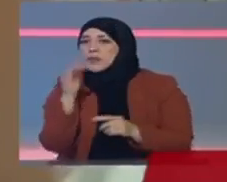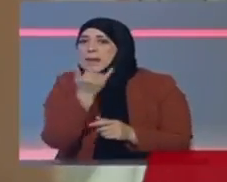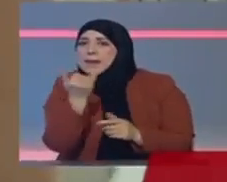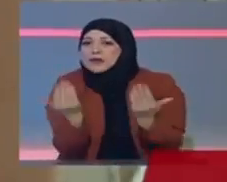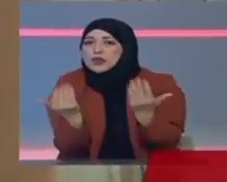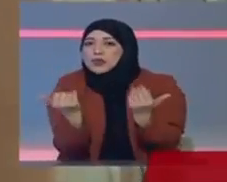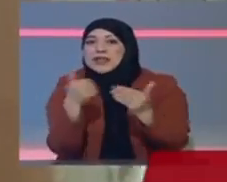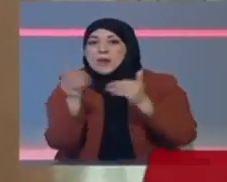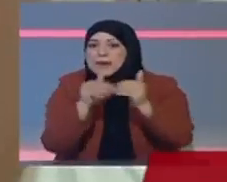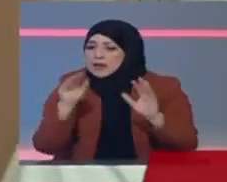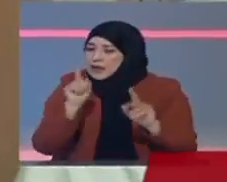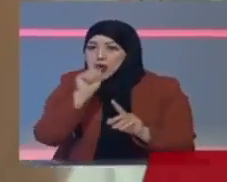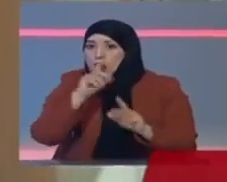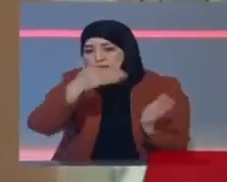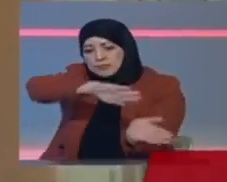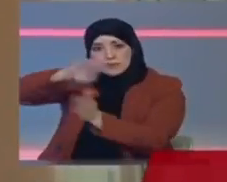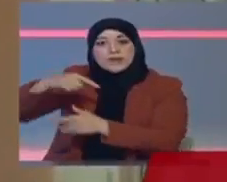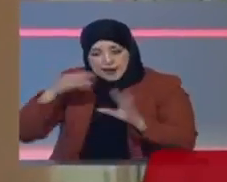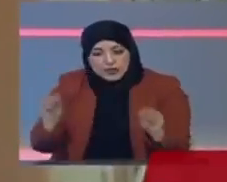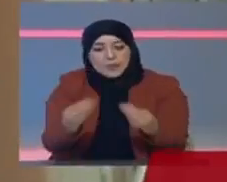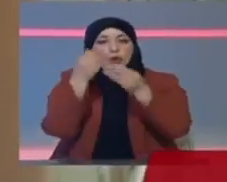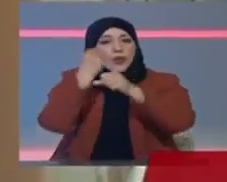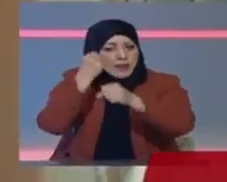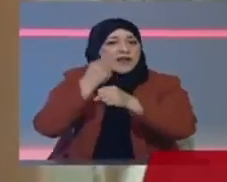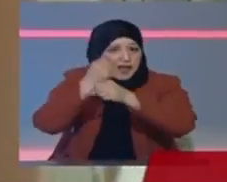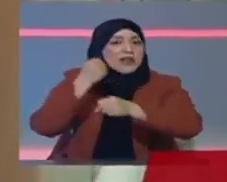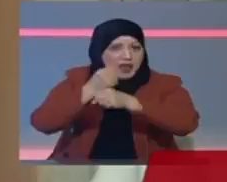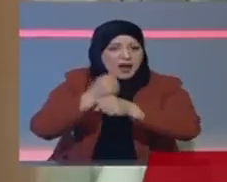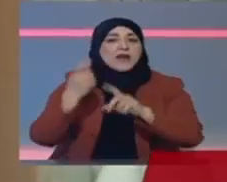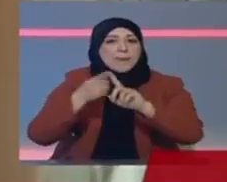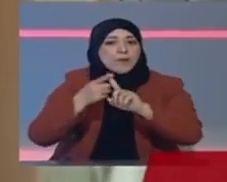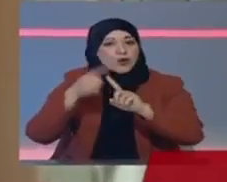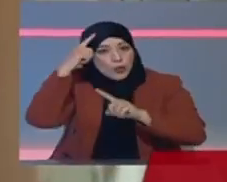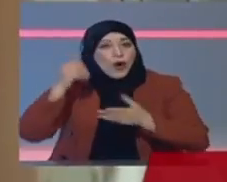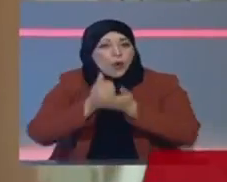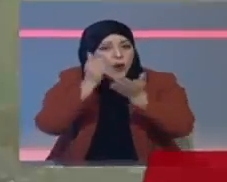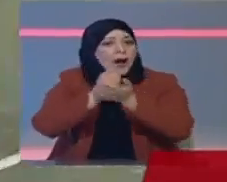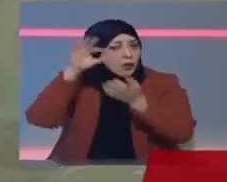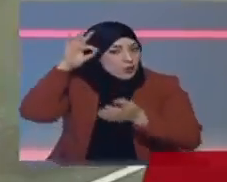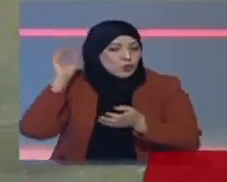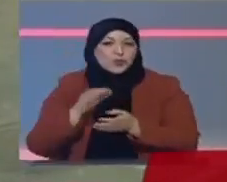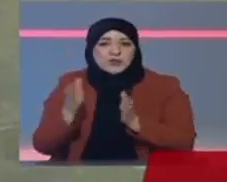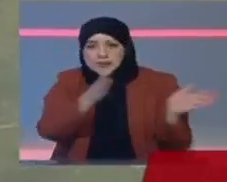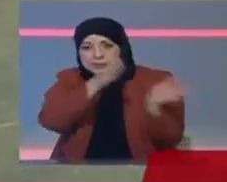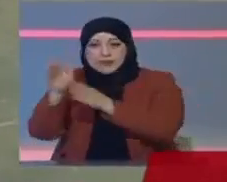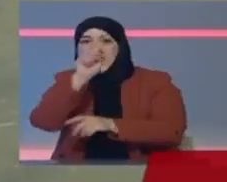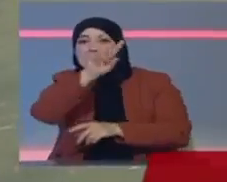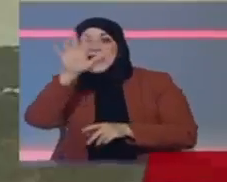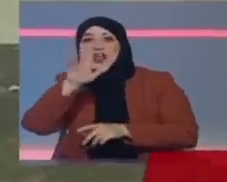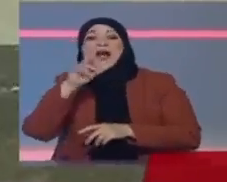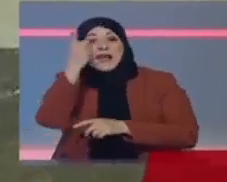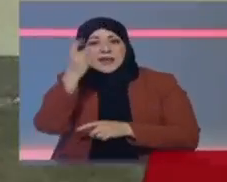التجهيزات لكن ماذا بينها بيش تكون الظروف ملائمه خمسه عشره يوما